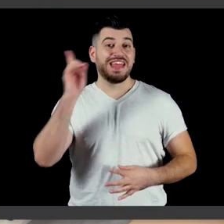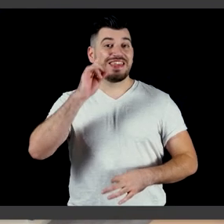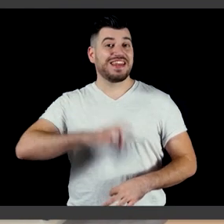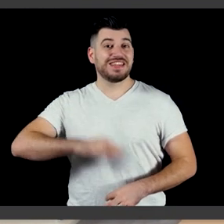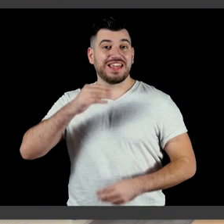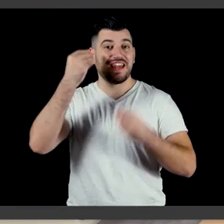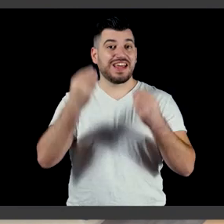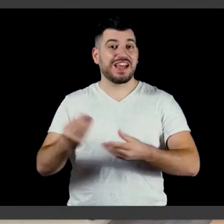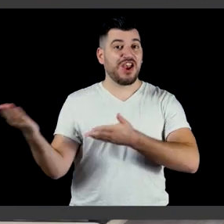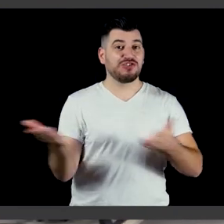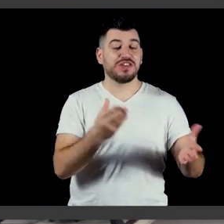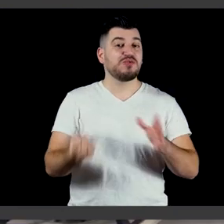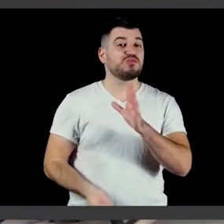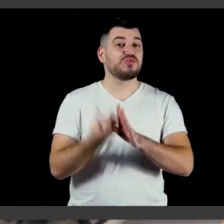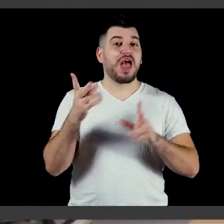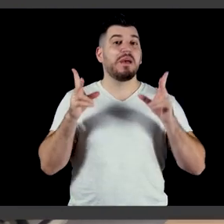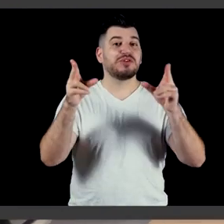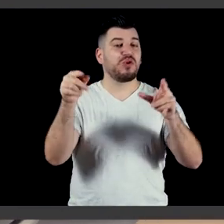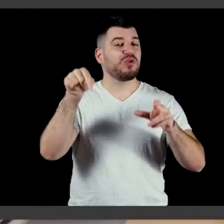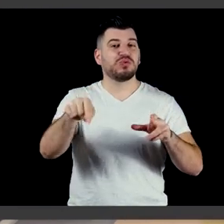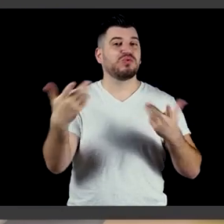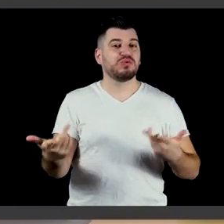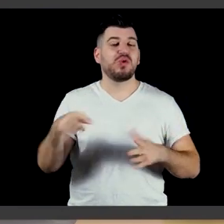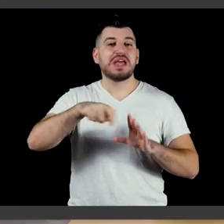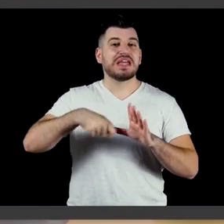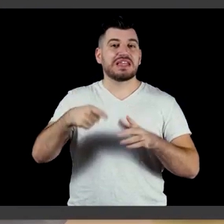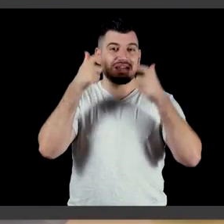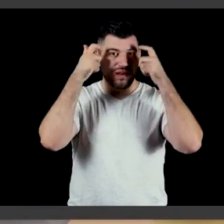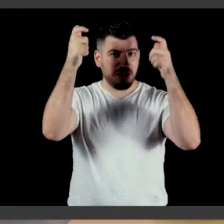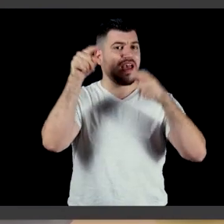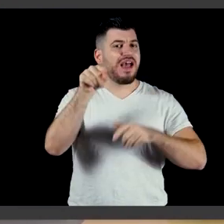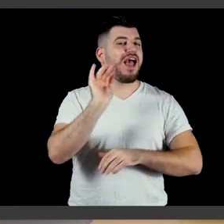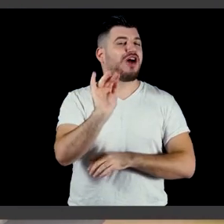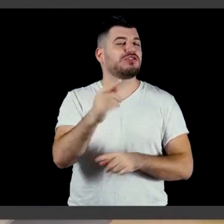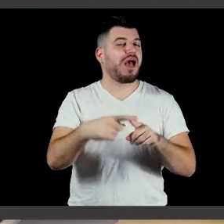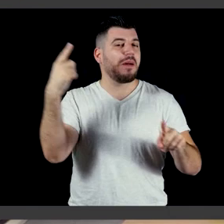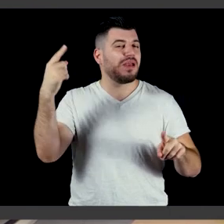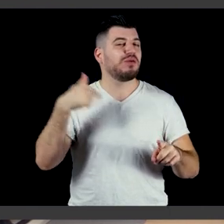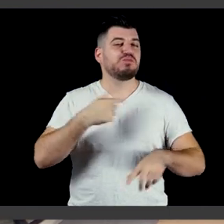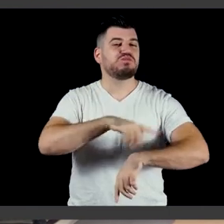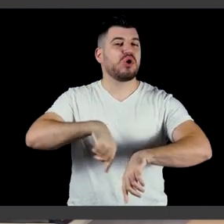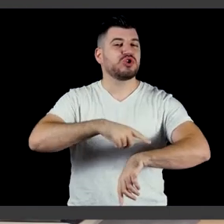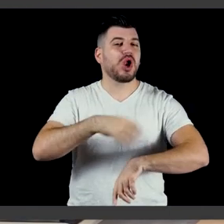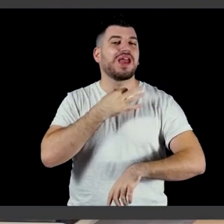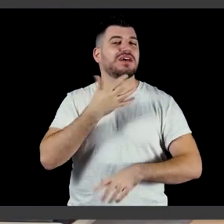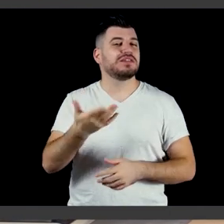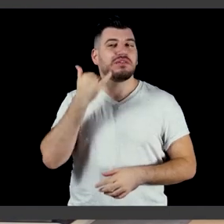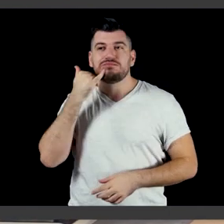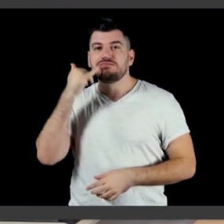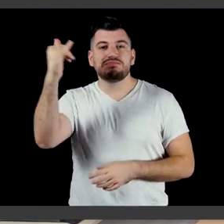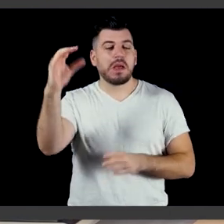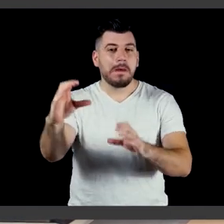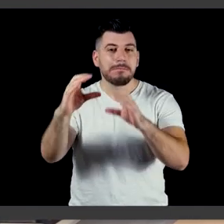Λοιπόν, κυρίες και κύριοι, καλώς ήρθατε σε ένα ακόμα επεισόδιο του Kitchen Lab. Η ερώτηση που θα σας κάνω σήμερα είναι πάρα πολύ απλή. Πόση ώρα θέλετε για να πάρετε τηλέφωνο